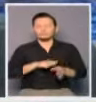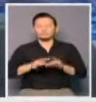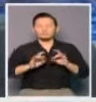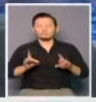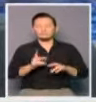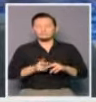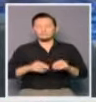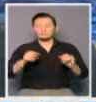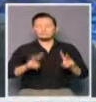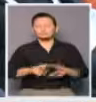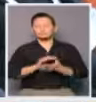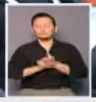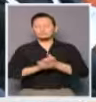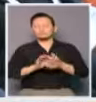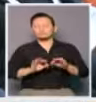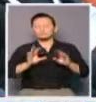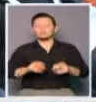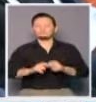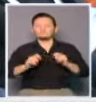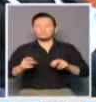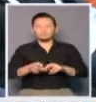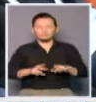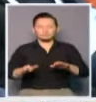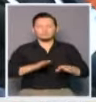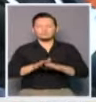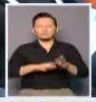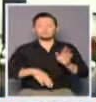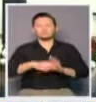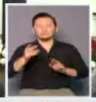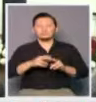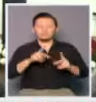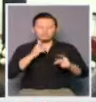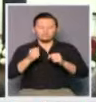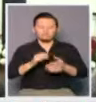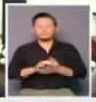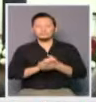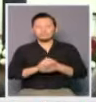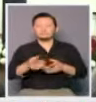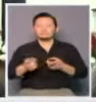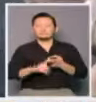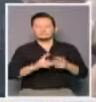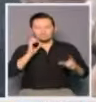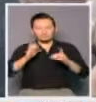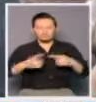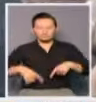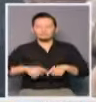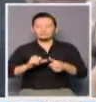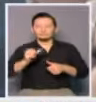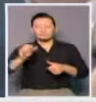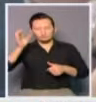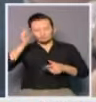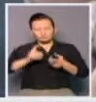что Конвенция о правовом статусе Каспийского моря дала большой импульс для укрепления связи между университетами, особенно